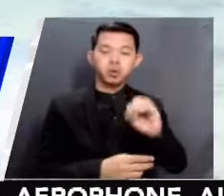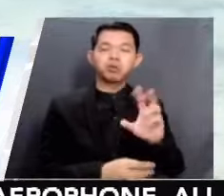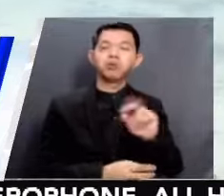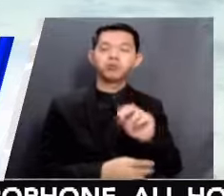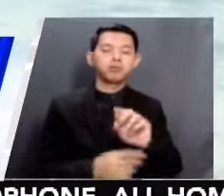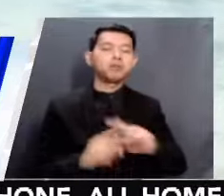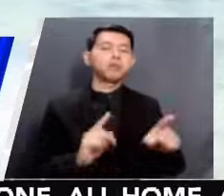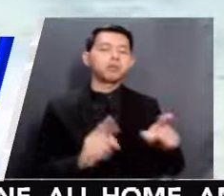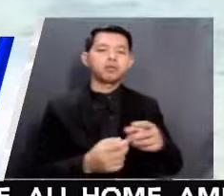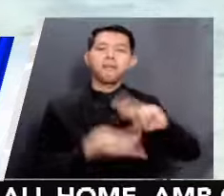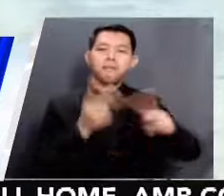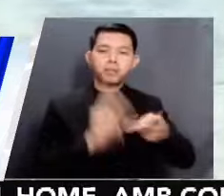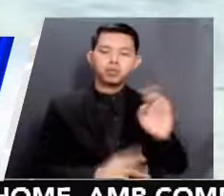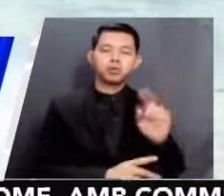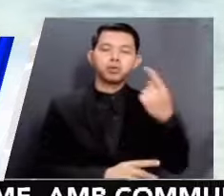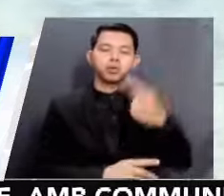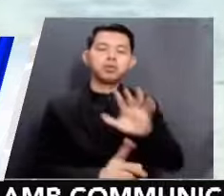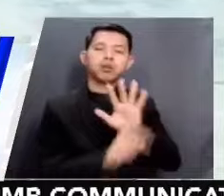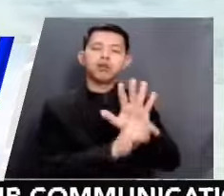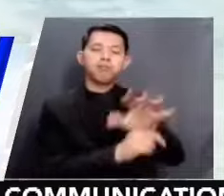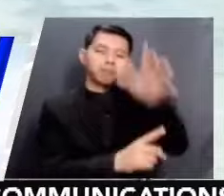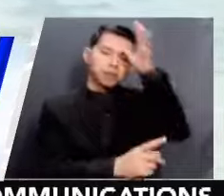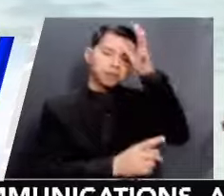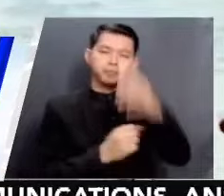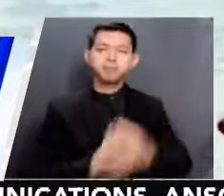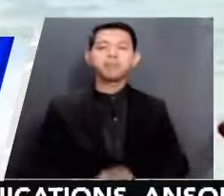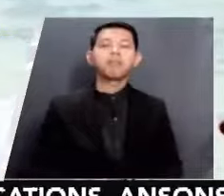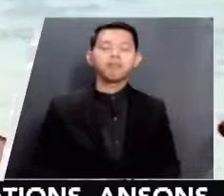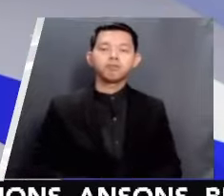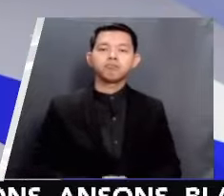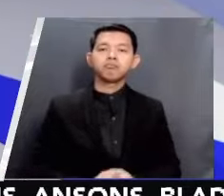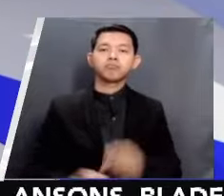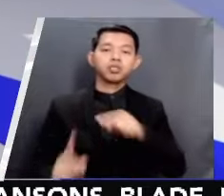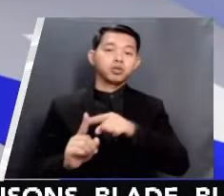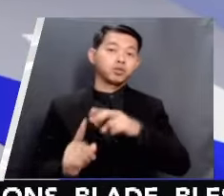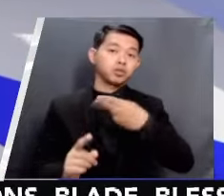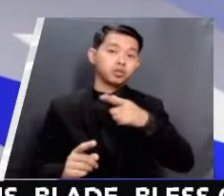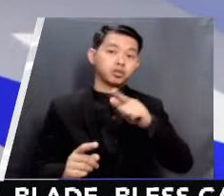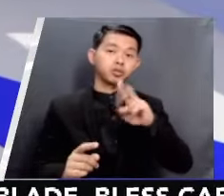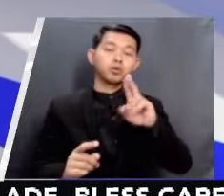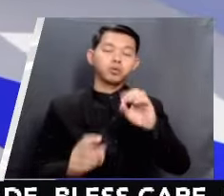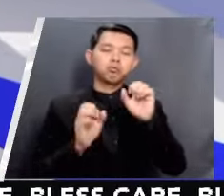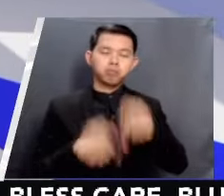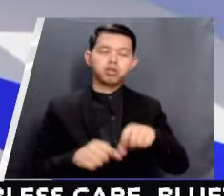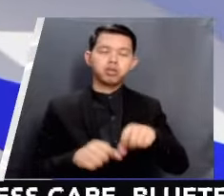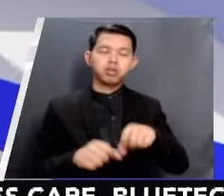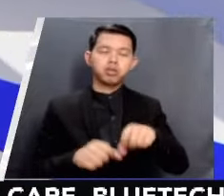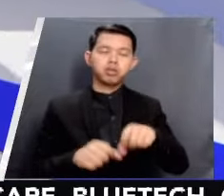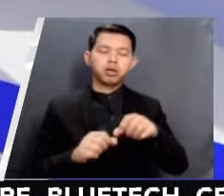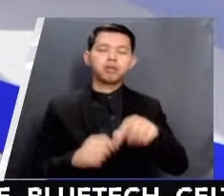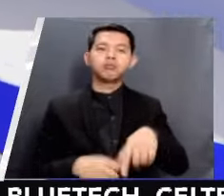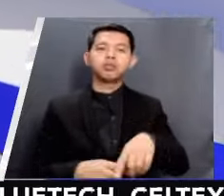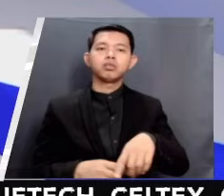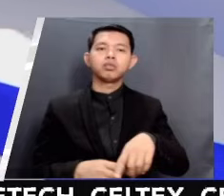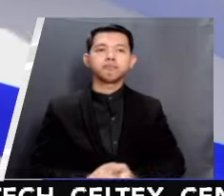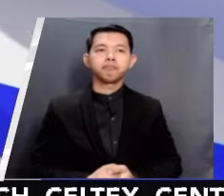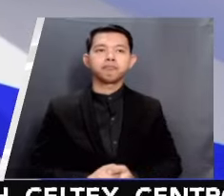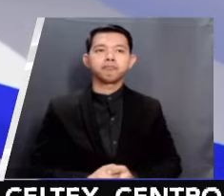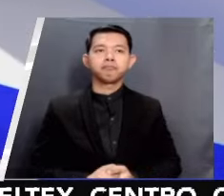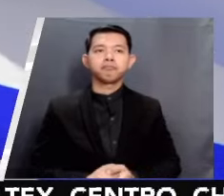Handa rin umano si Gamo na humarap sa Senado kaugnay sa kanyang mga nalalaman. Hindi po siya ang totoong nanay ni